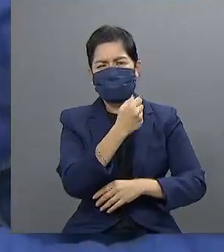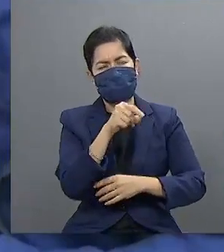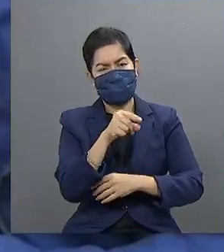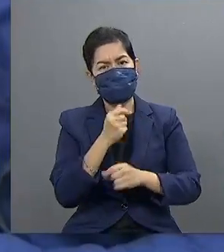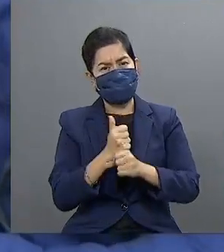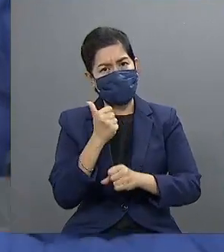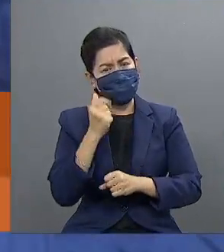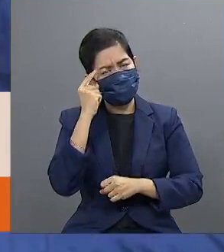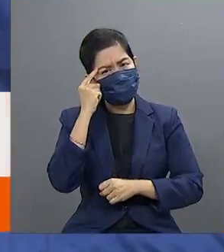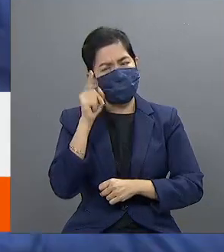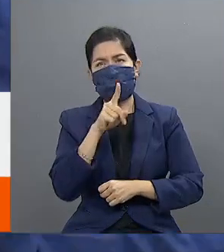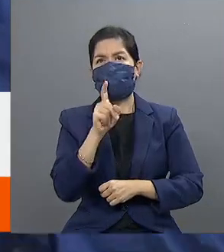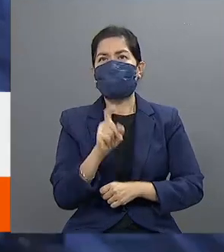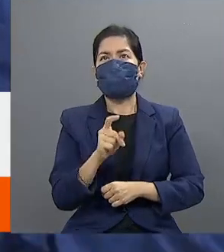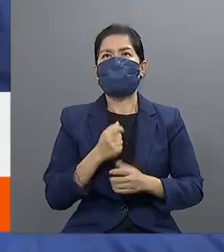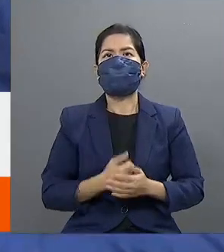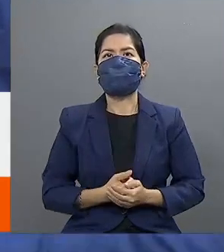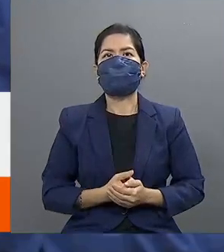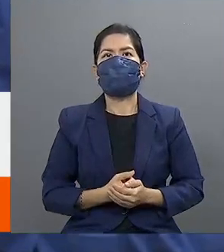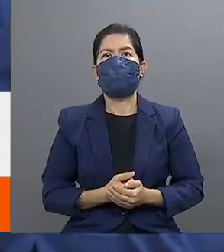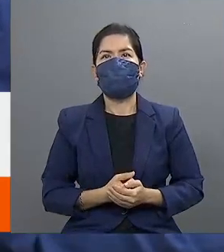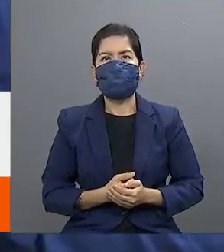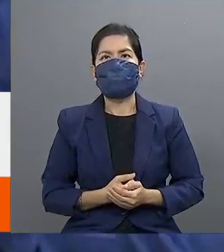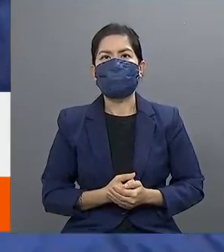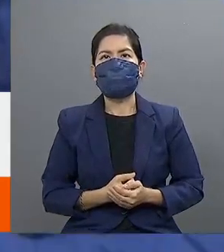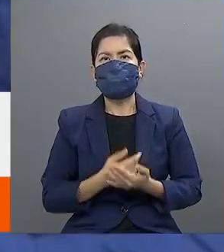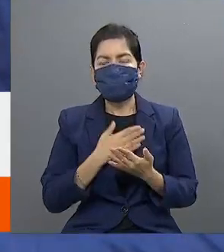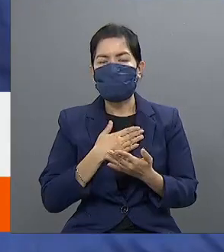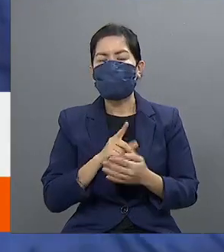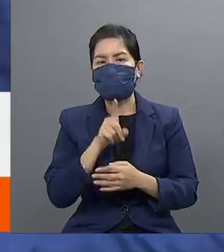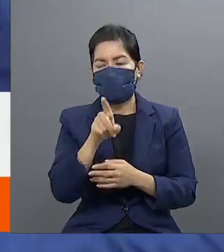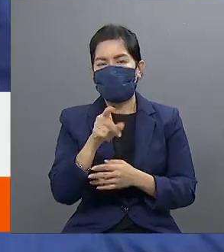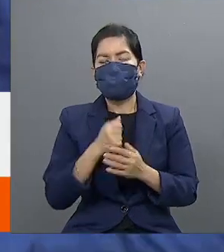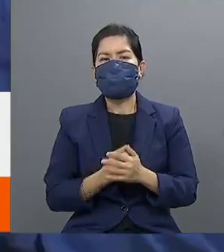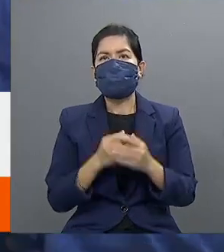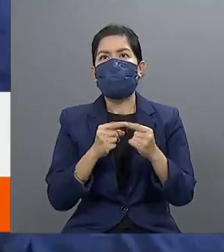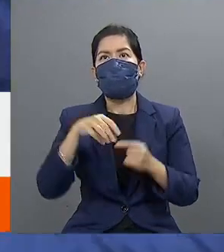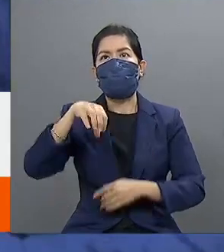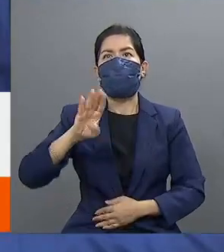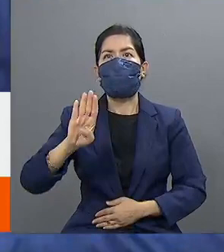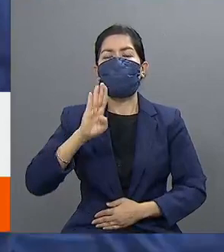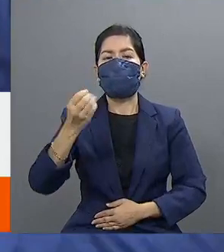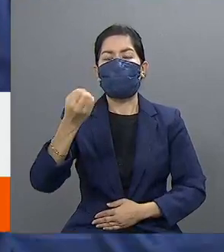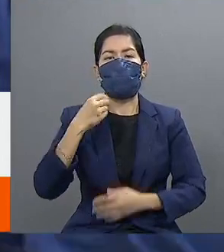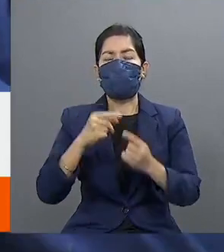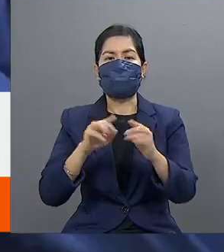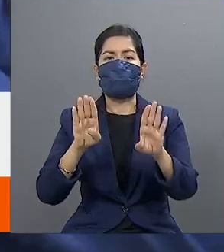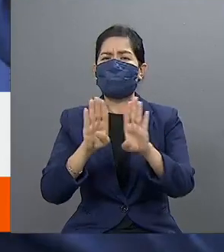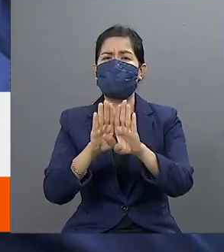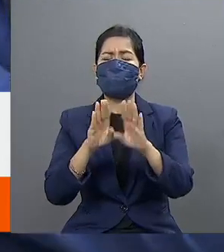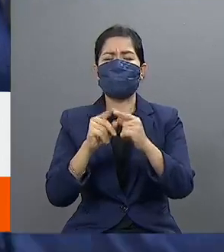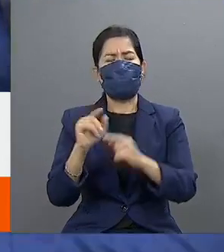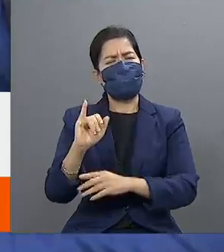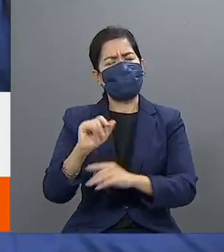จะมาทวงคำถามวันที่15นะครับว่าคุณบอกกับเราว่าคุณจะไม่ปิดบริษัทง่ายๆนะครับจะไม่ยึดใบอนุญาตง่ายๆแต่วันนี้อยู่น